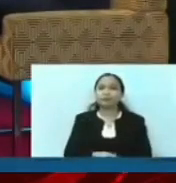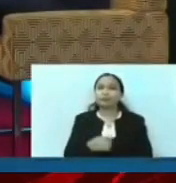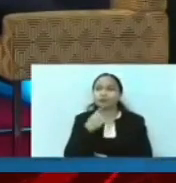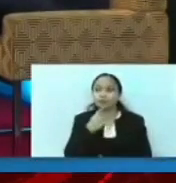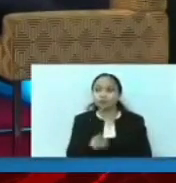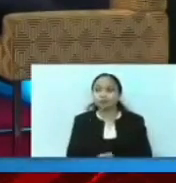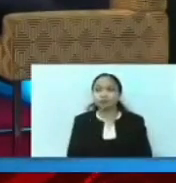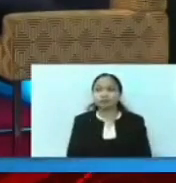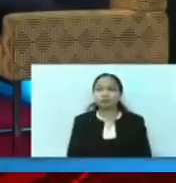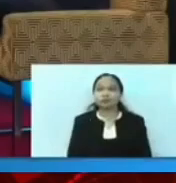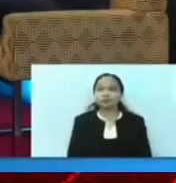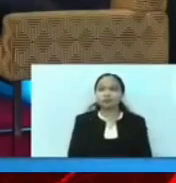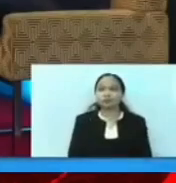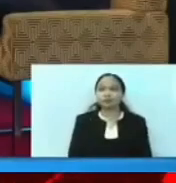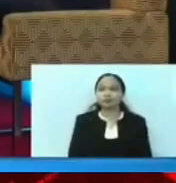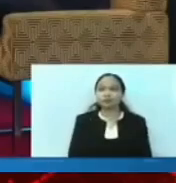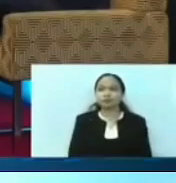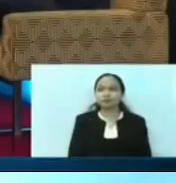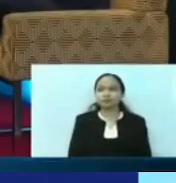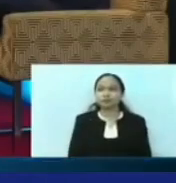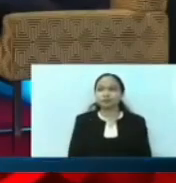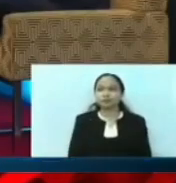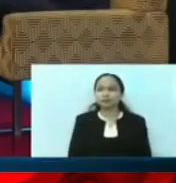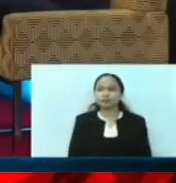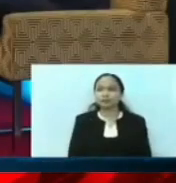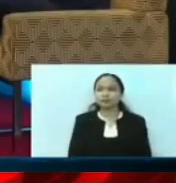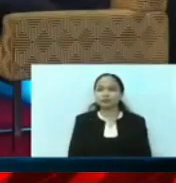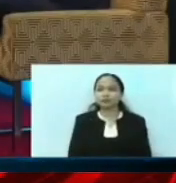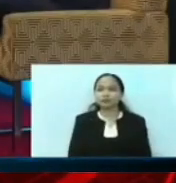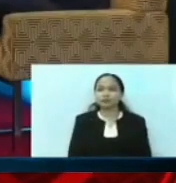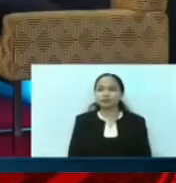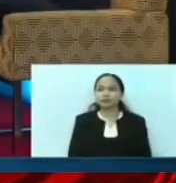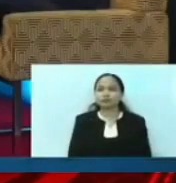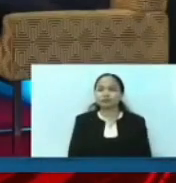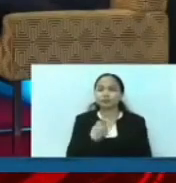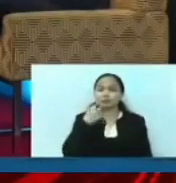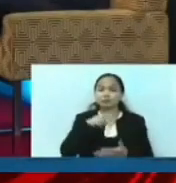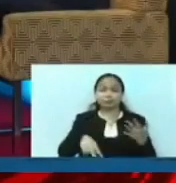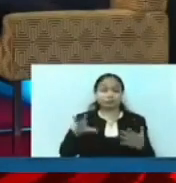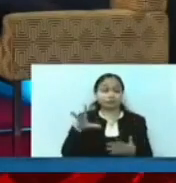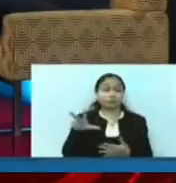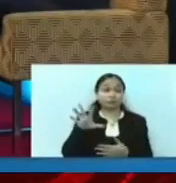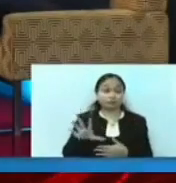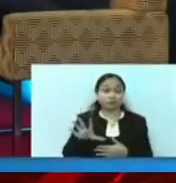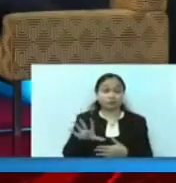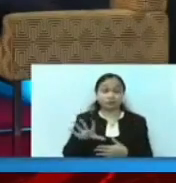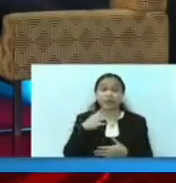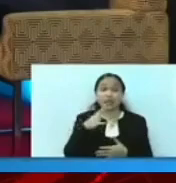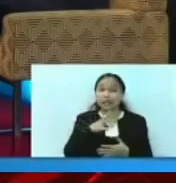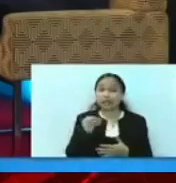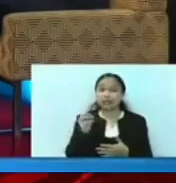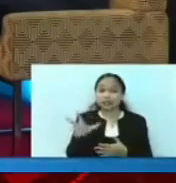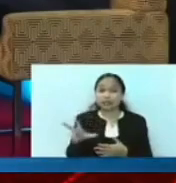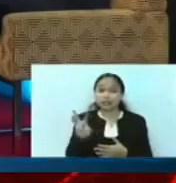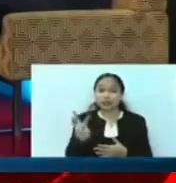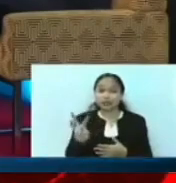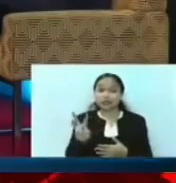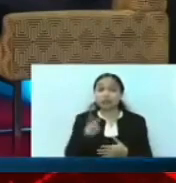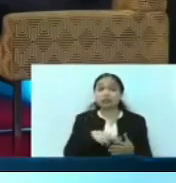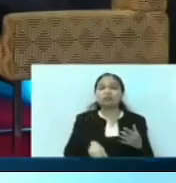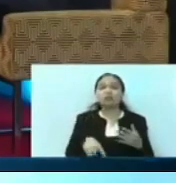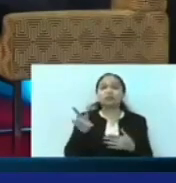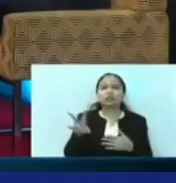is, tinan nyo ha, kung babasahin nyo yung verse number 35 and verse number 36 and then verse number